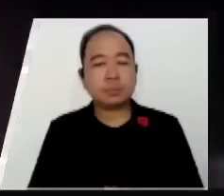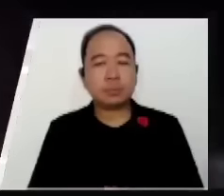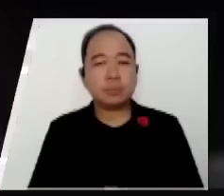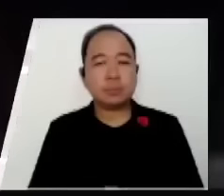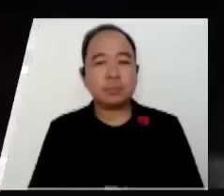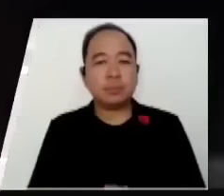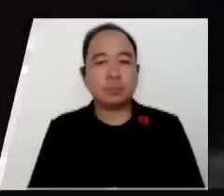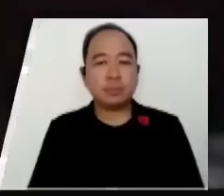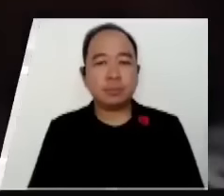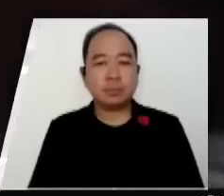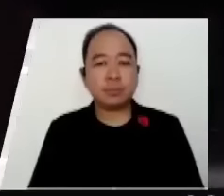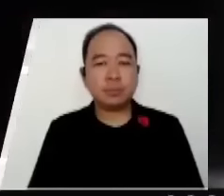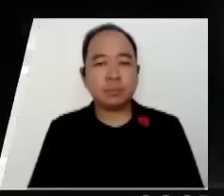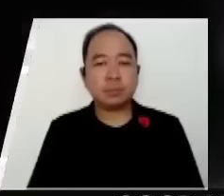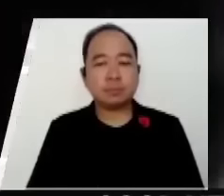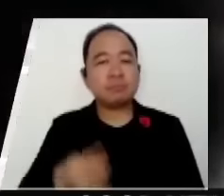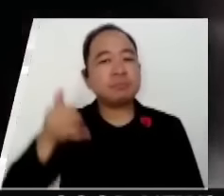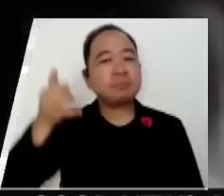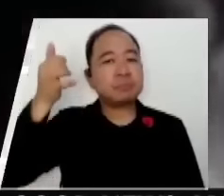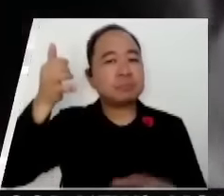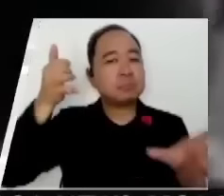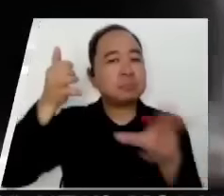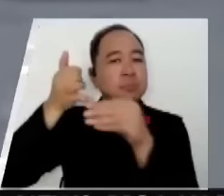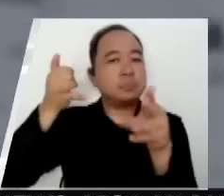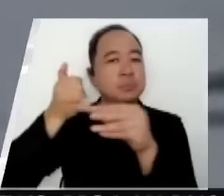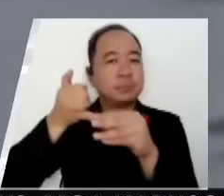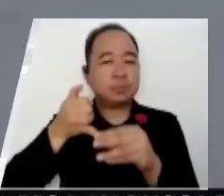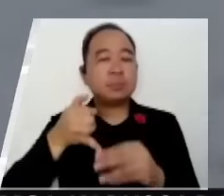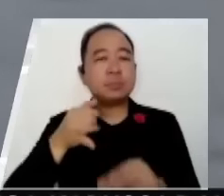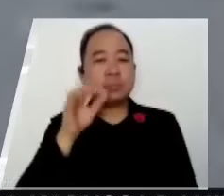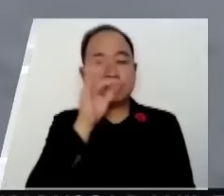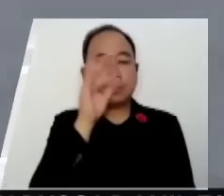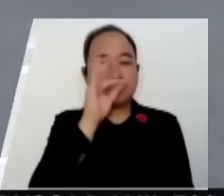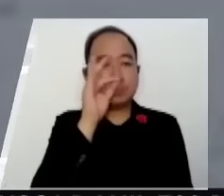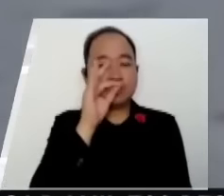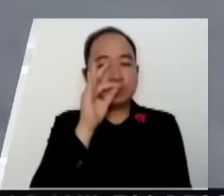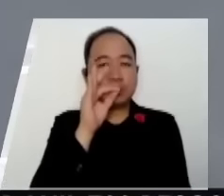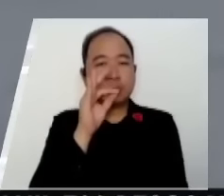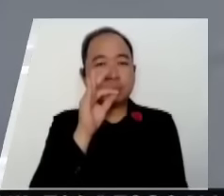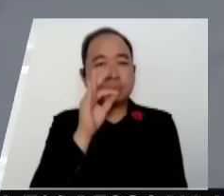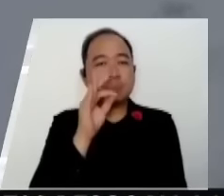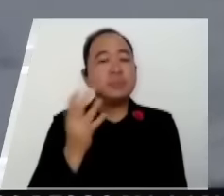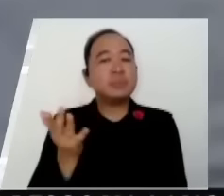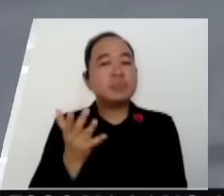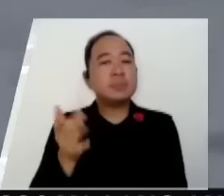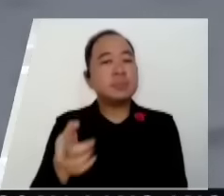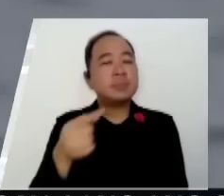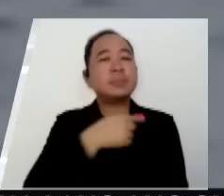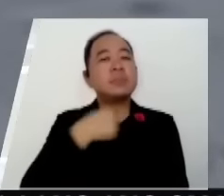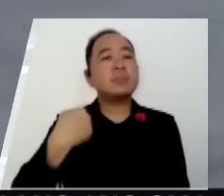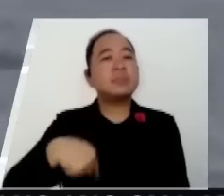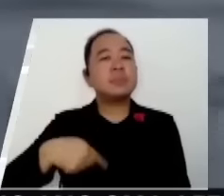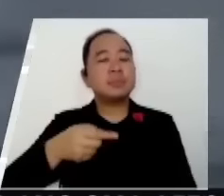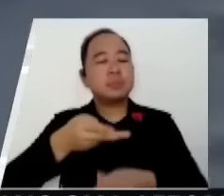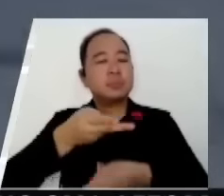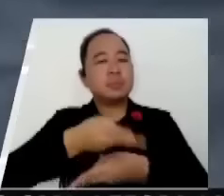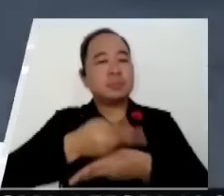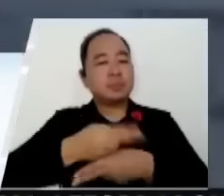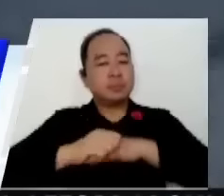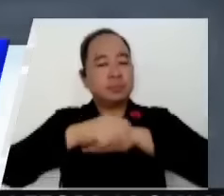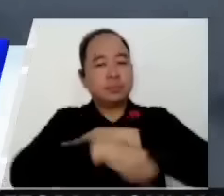Kuha ito ng mga Pilipinong mangingisda sa Bajo de Masinloc kung saan sinita ng Chinese Coast Guard ang mga mangingisdang namumulot ng